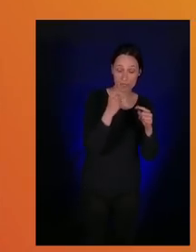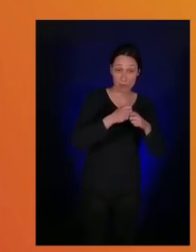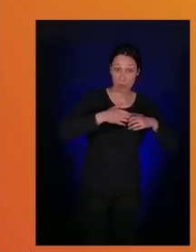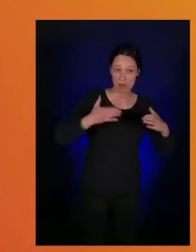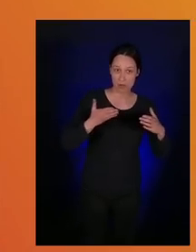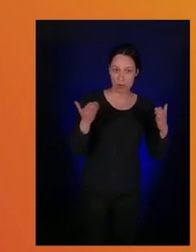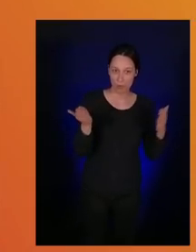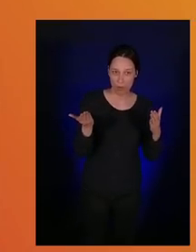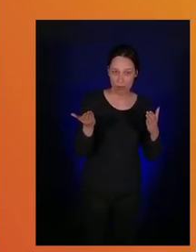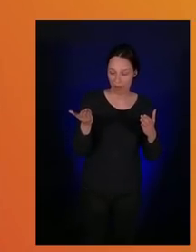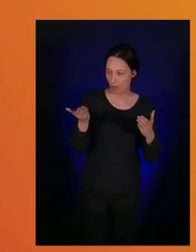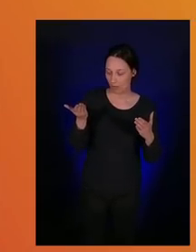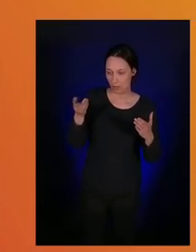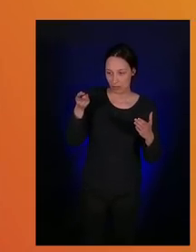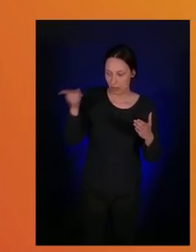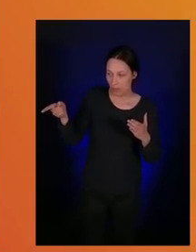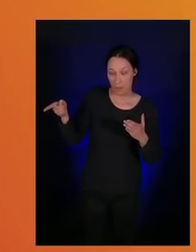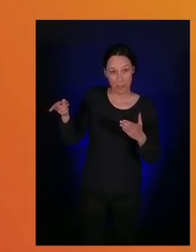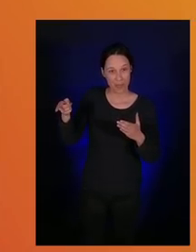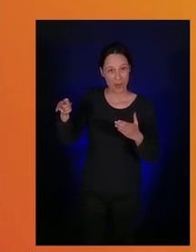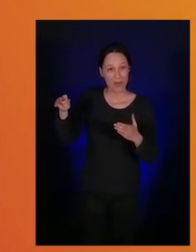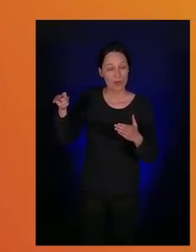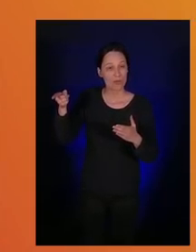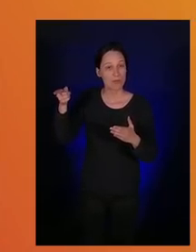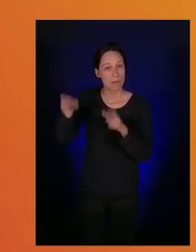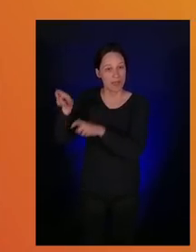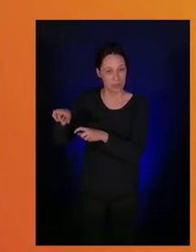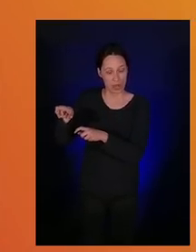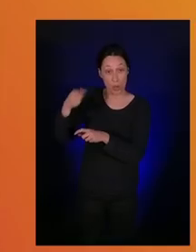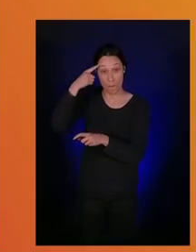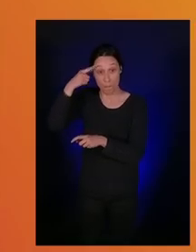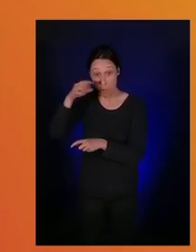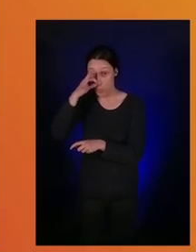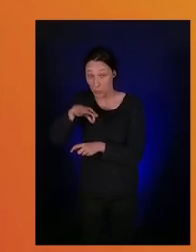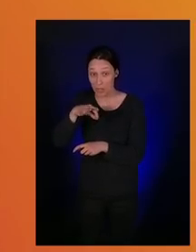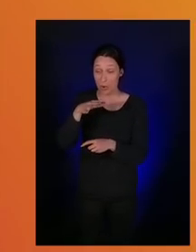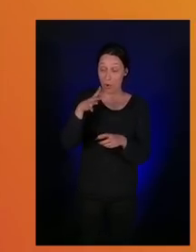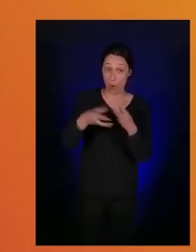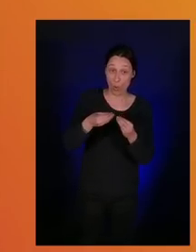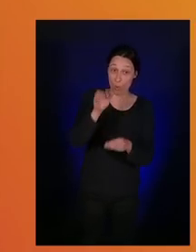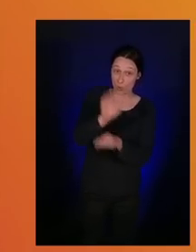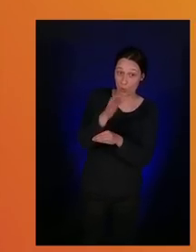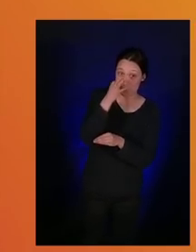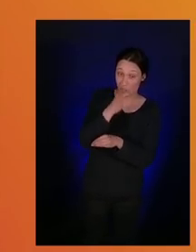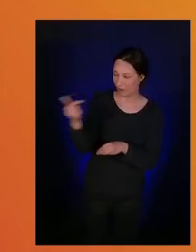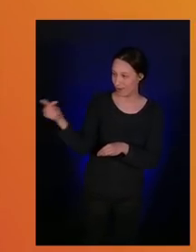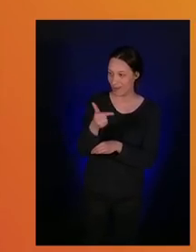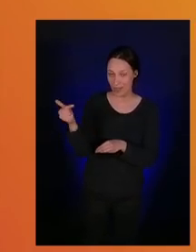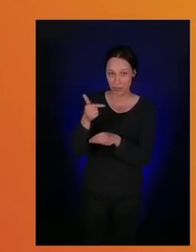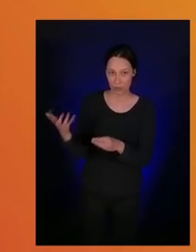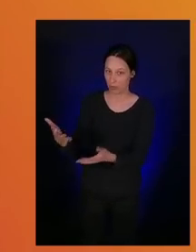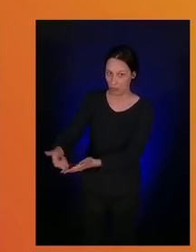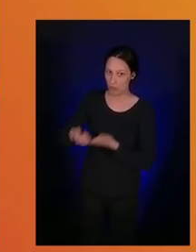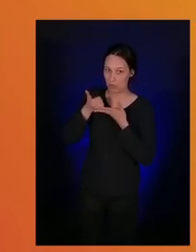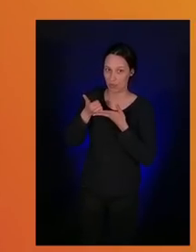à la fois par des anti- et des pro-nucléaires. Anti- et pro-nucléaires pour le maintien de l'indépendance de la recherche,